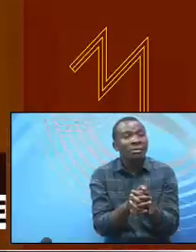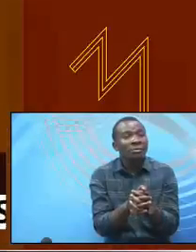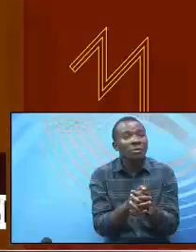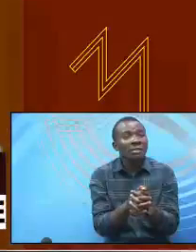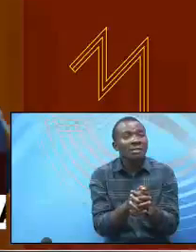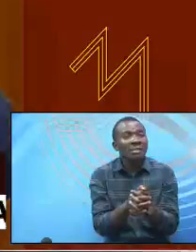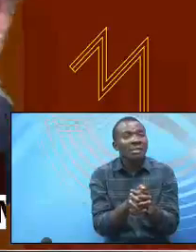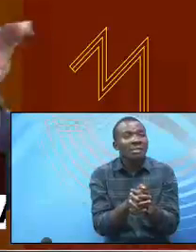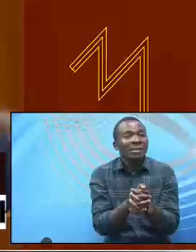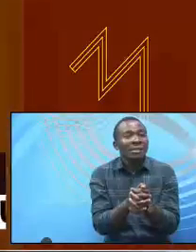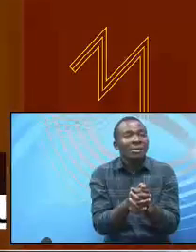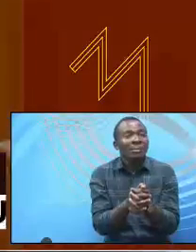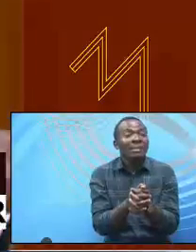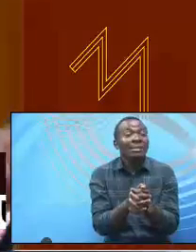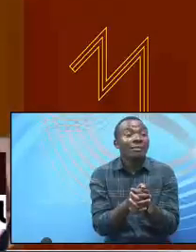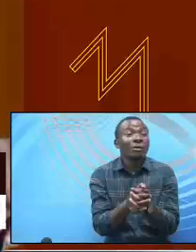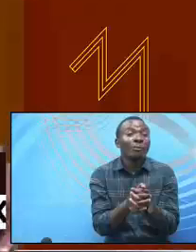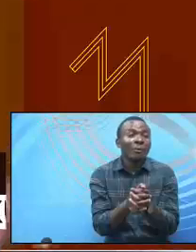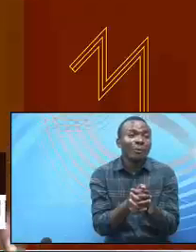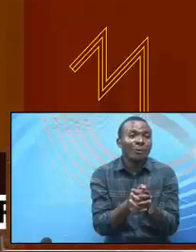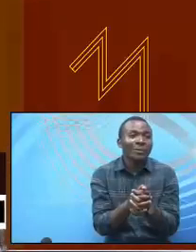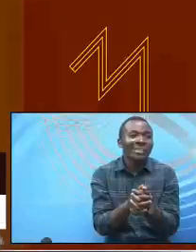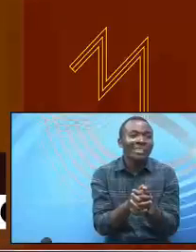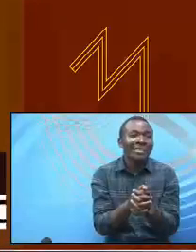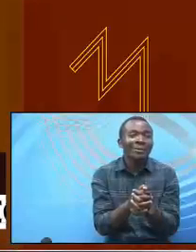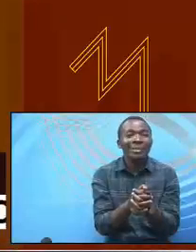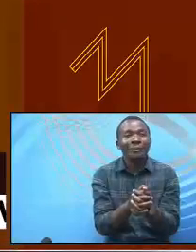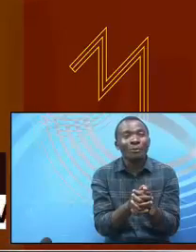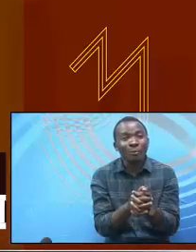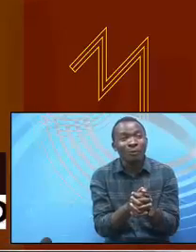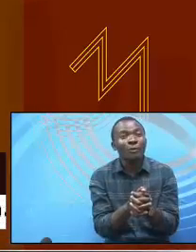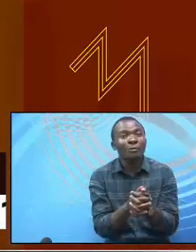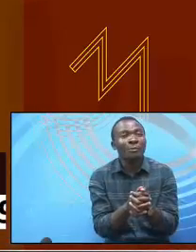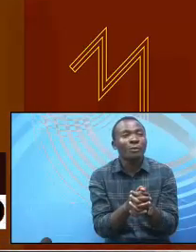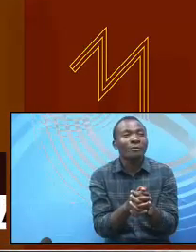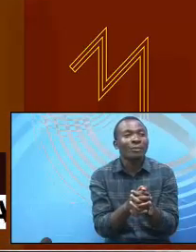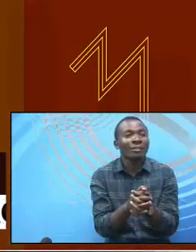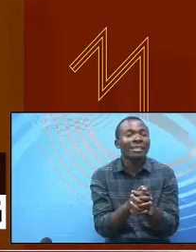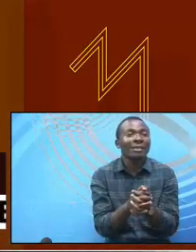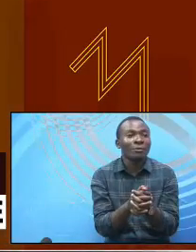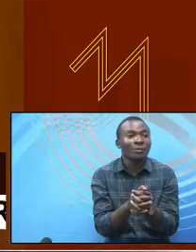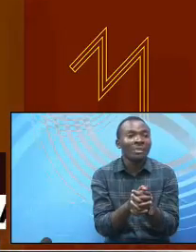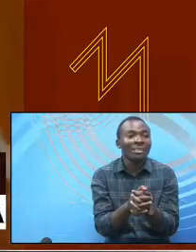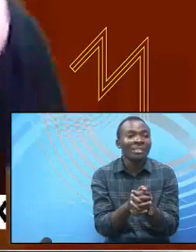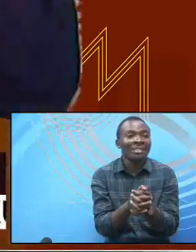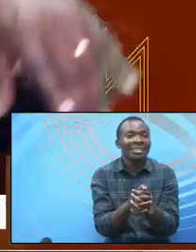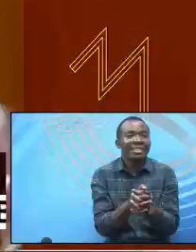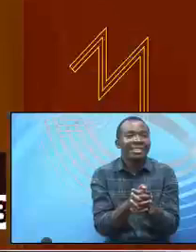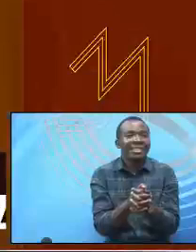Ariko uyu munsi polisi iravuga ngo guma mu rugo, none umuntu ufite umwuga wo kutumva no kutavuga azabyumva